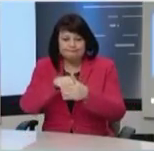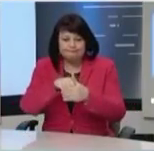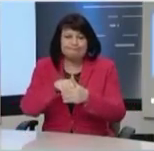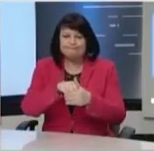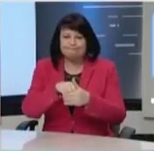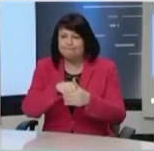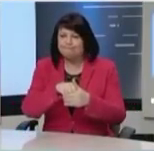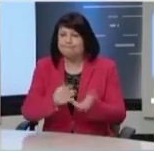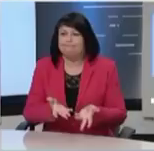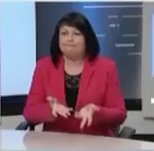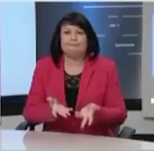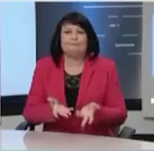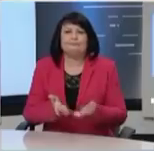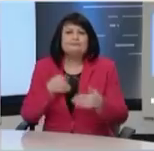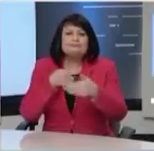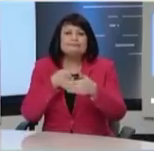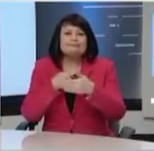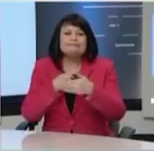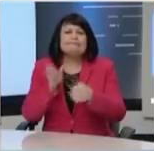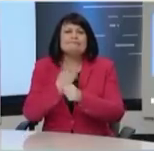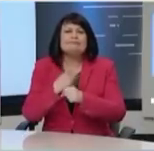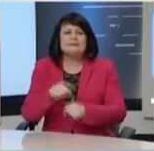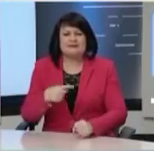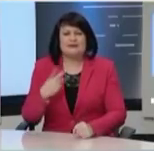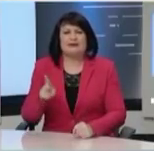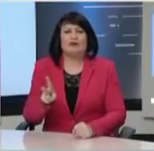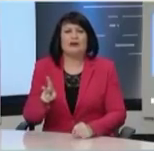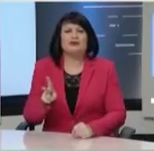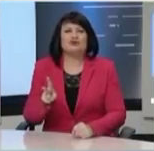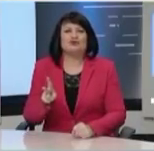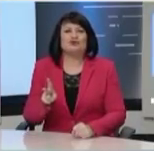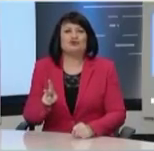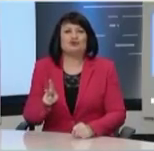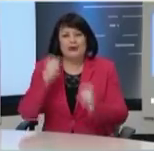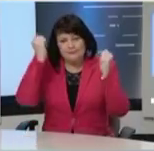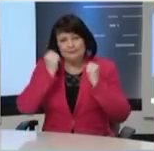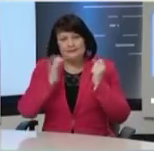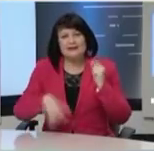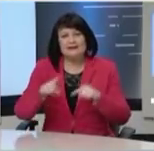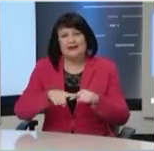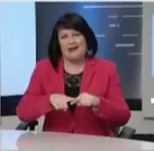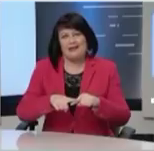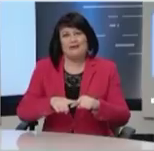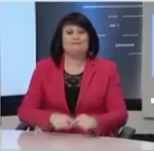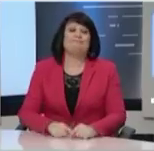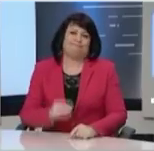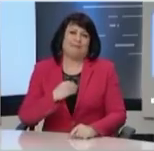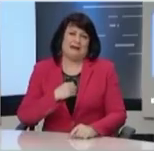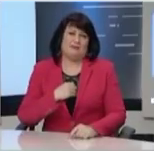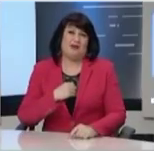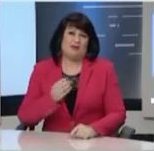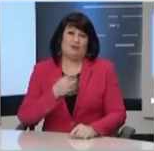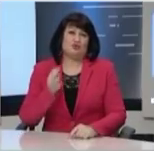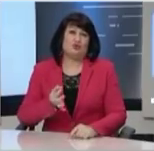εγκλωβισμένος σε μια αδιέξοδα καταστροφική στάση εν τέλει επιζήμια για τη χώρα. Και λυπάμαι που το λέω,